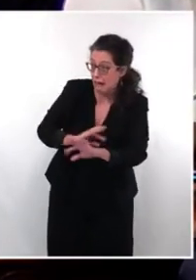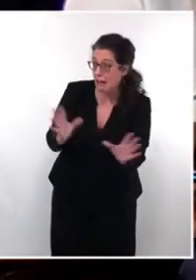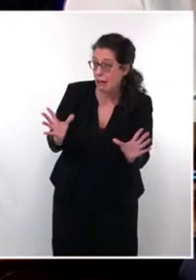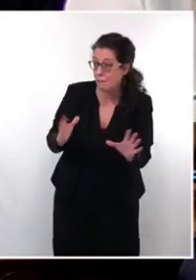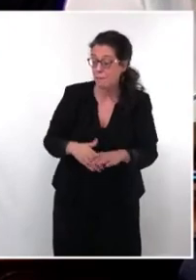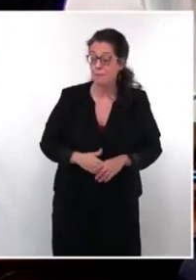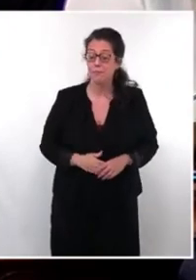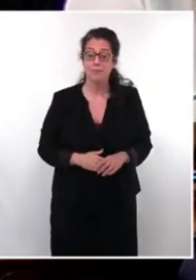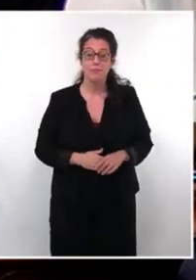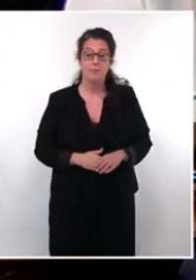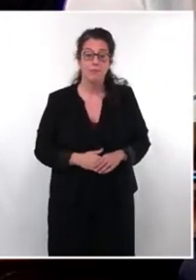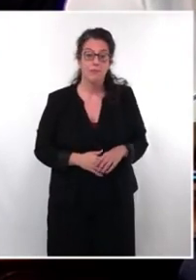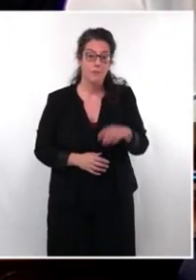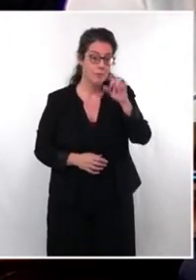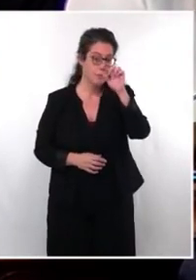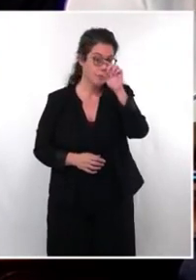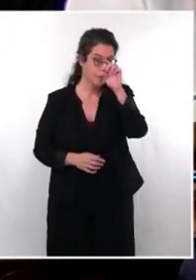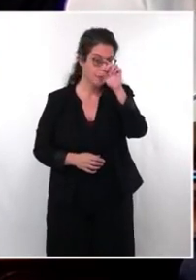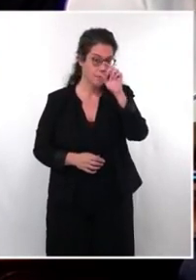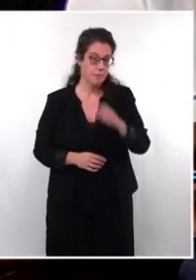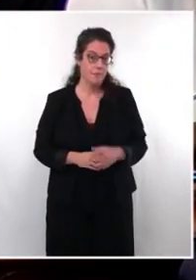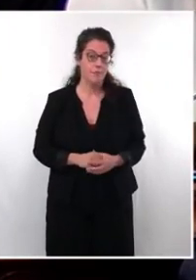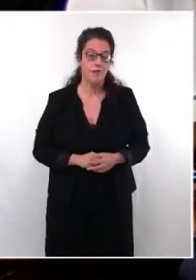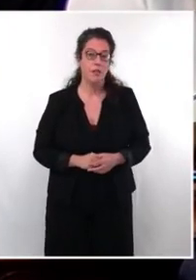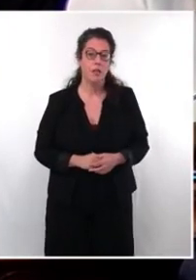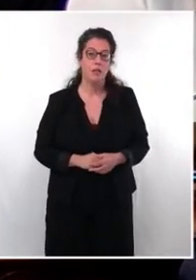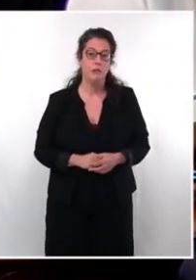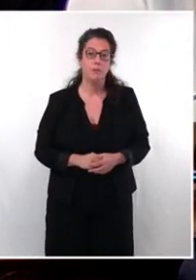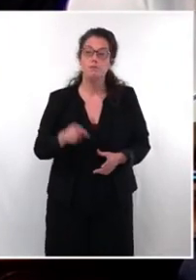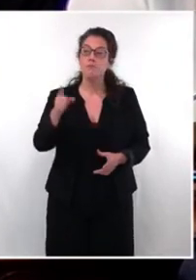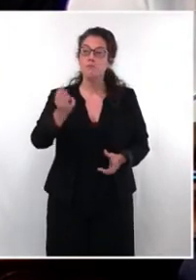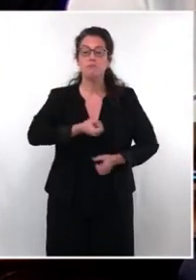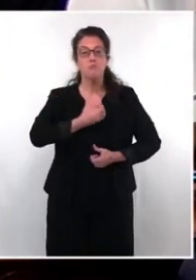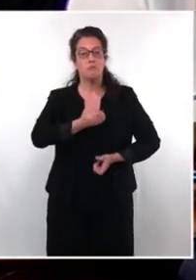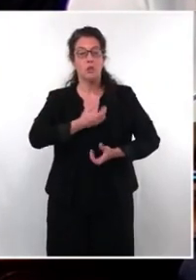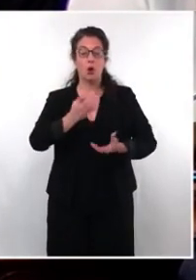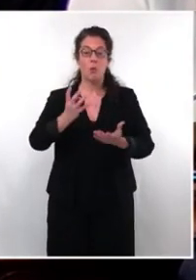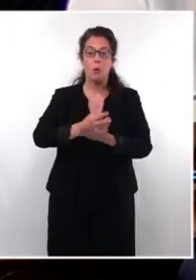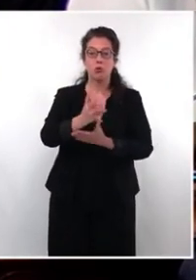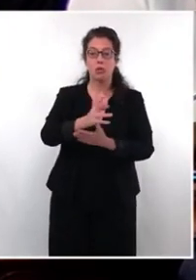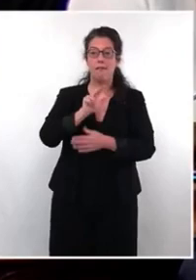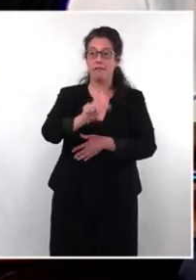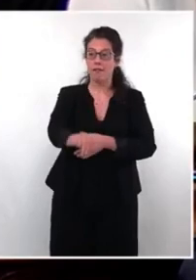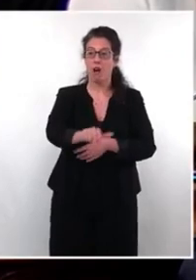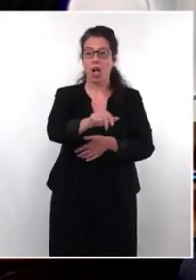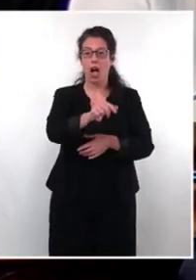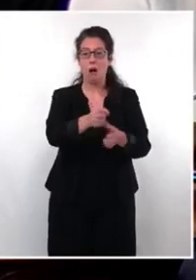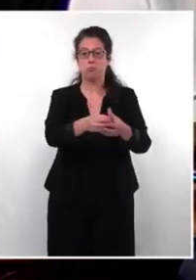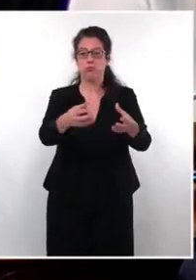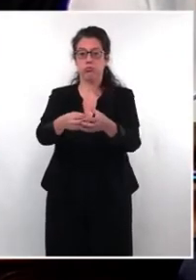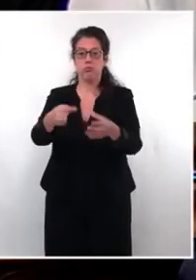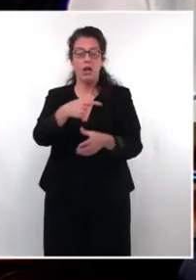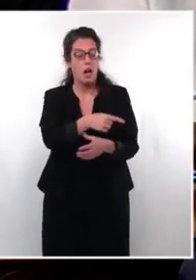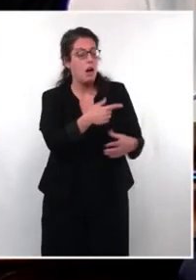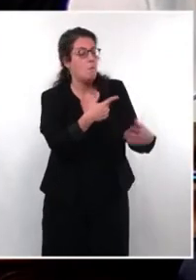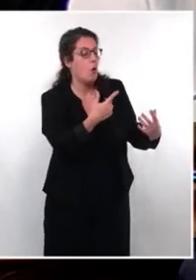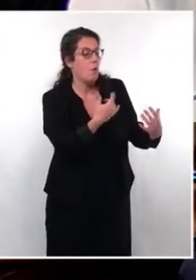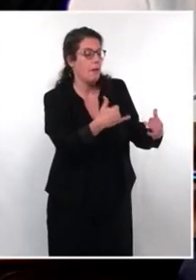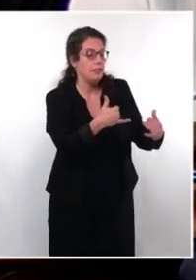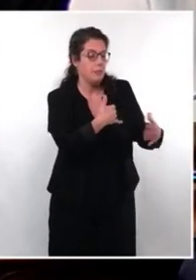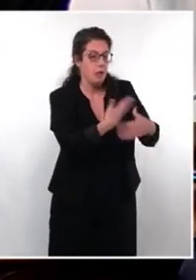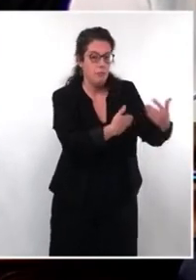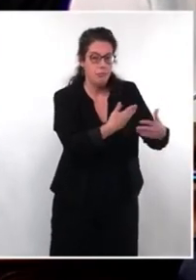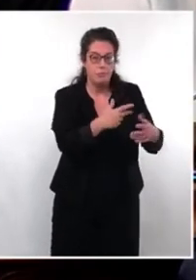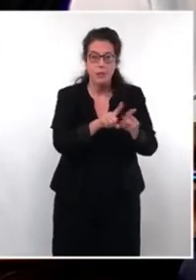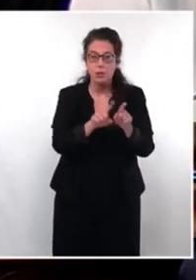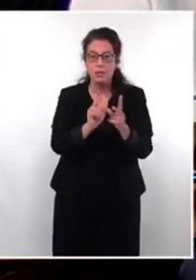d'une certaine manière, quand vous exprimez toute une série de projets importants, ici finir le quartier des bassins à flot, mais le parc également à l'arrière de